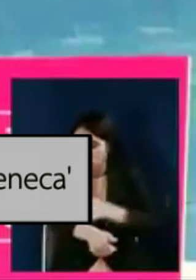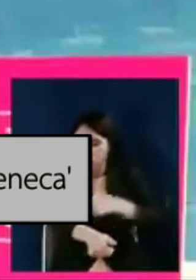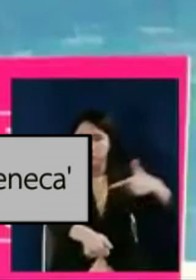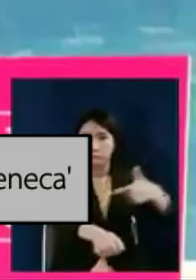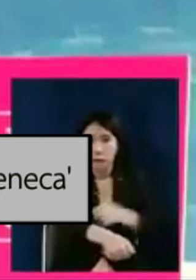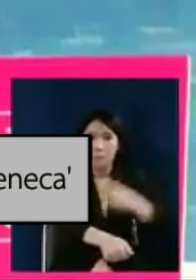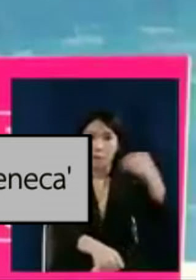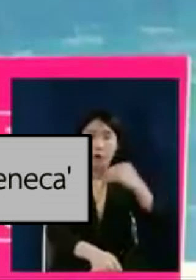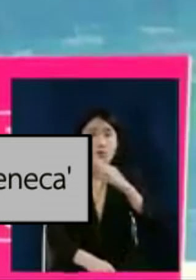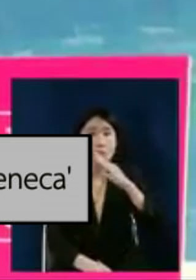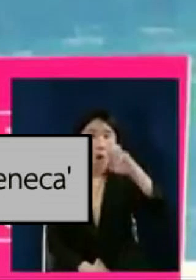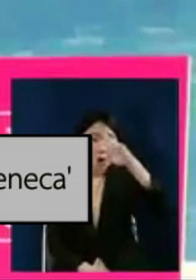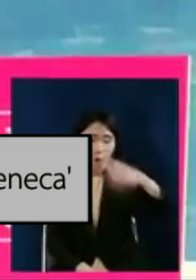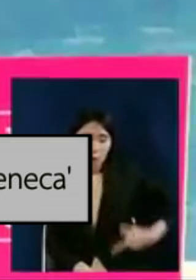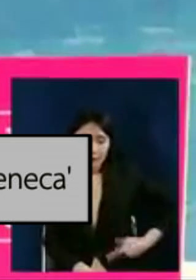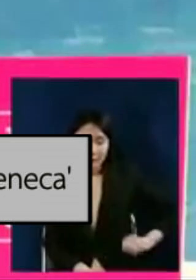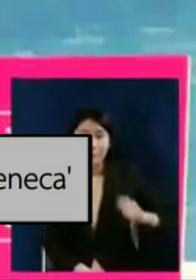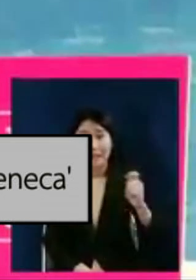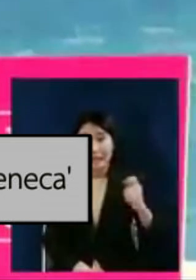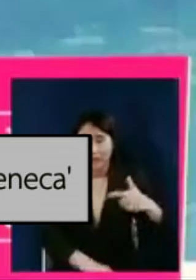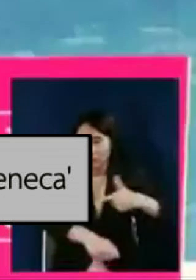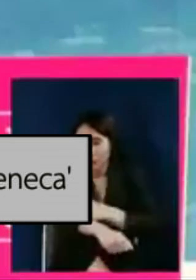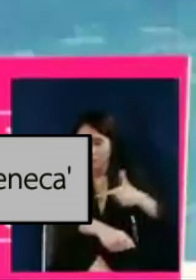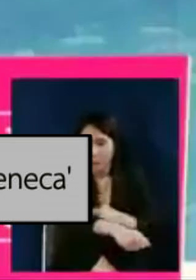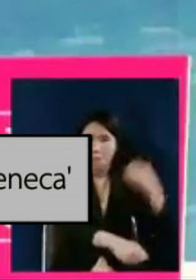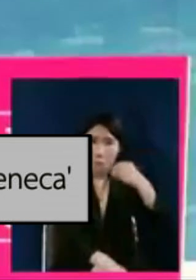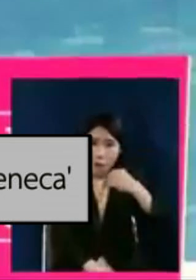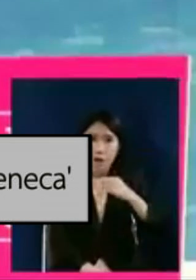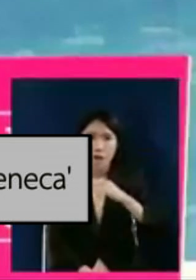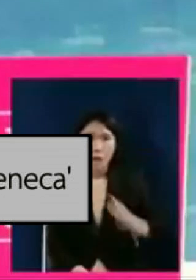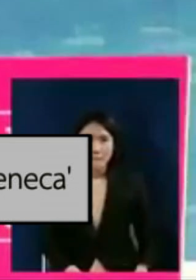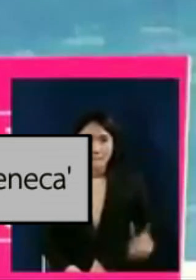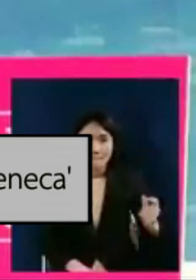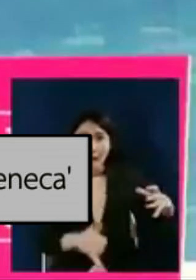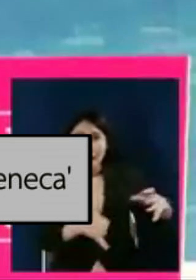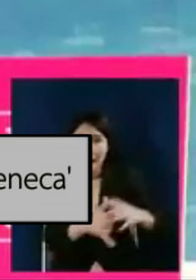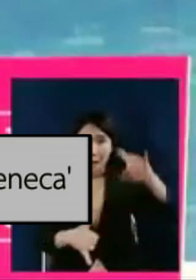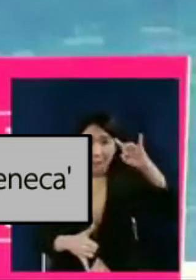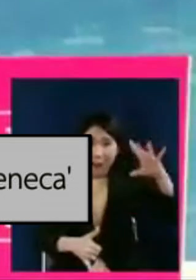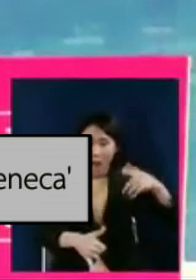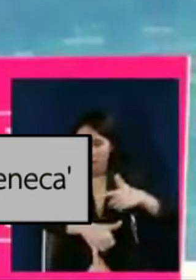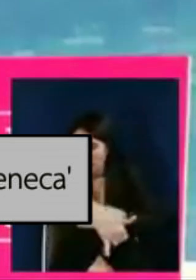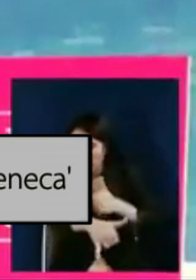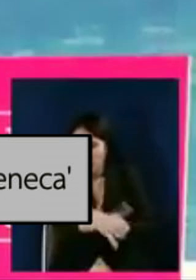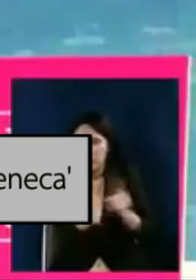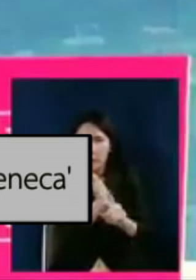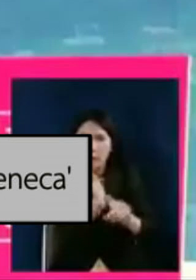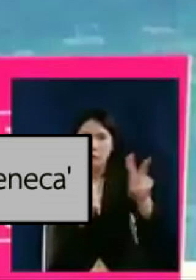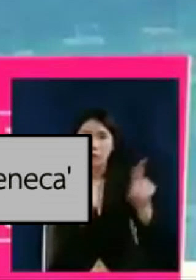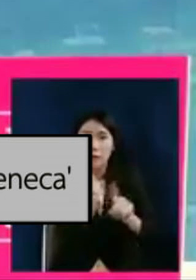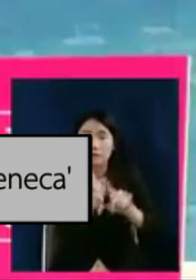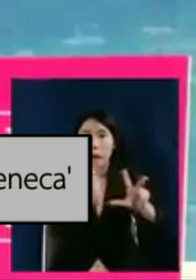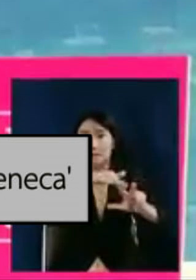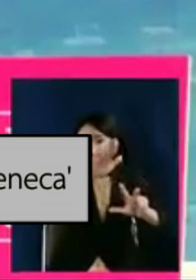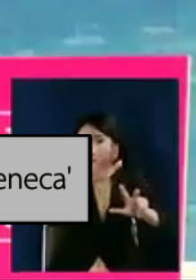สังเกตว่าตับอักเสบเอก็ต้องหลายครั้งนะครับพิษสุนัขบ้าหลายครั้งโปลิโอก็ต้องอย่างน้อย 2 3ครั้งขึ้นไปอะไรแบบเนี้ย